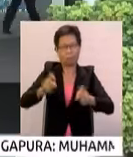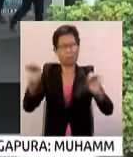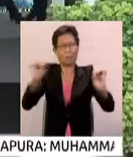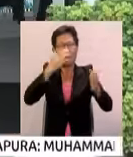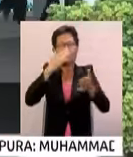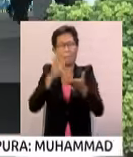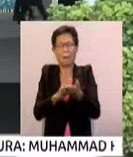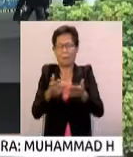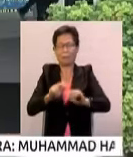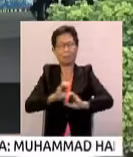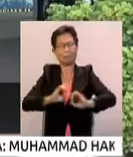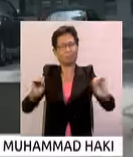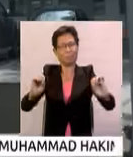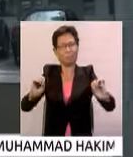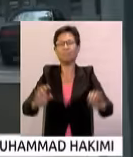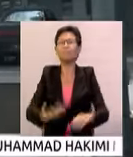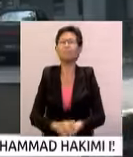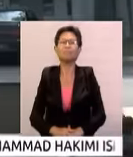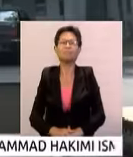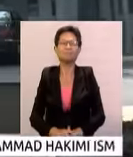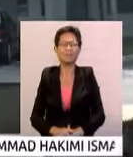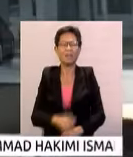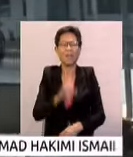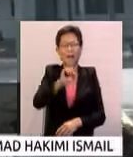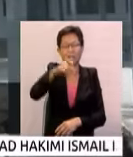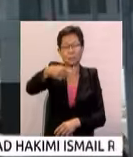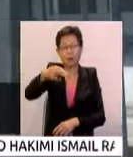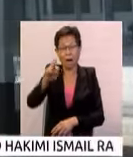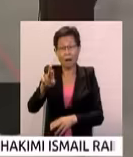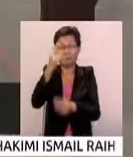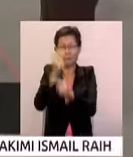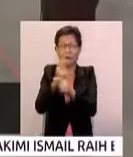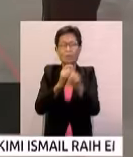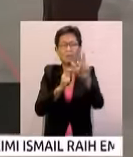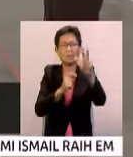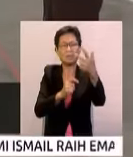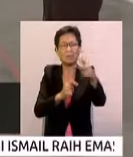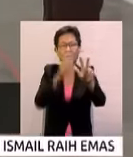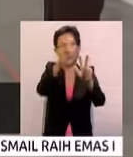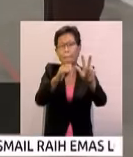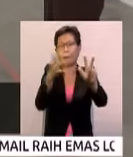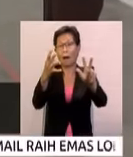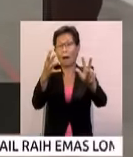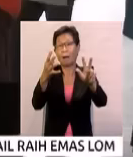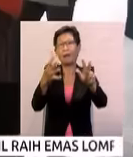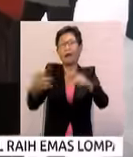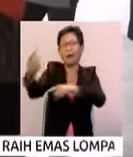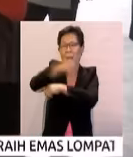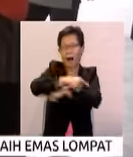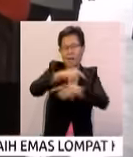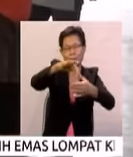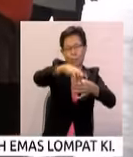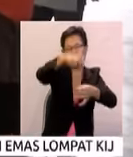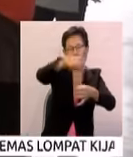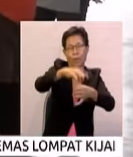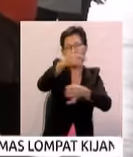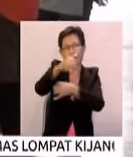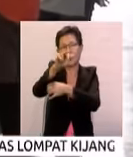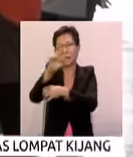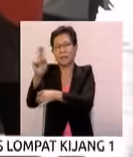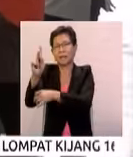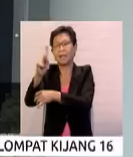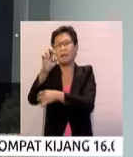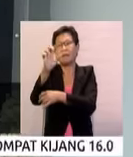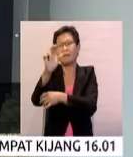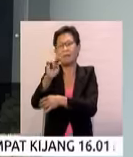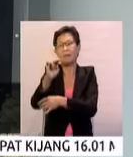sebarang insiden yang tidak diingini. SPR menetapkan tarikh 13 April depan sebagai hari pengundian PRK Dun